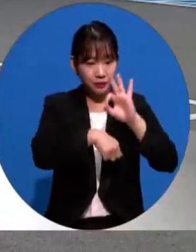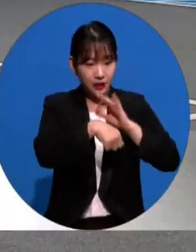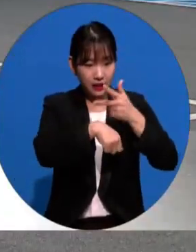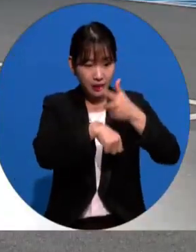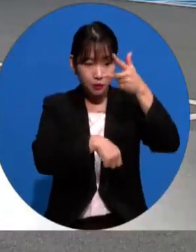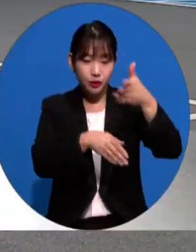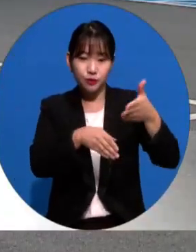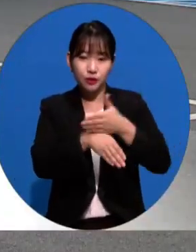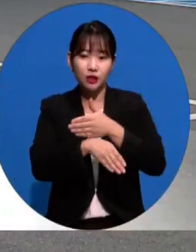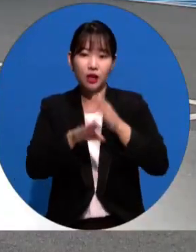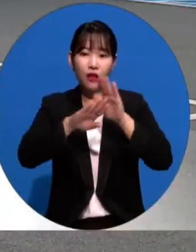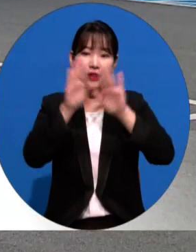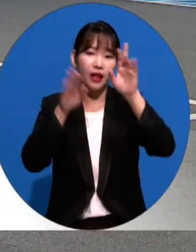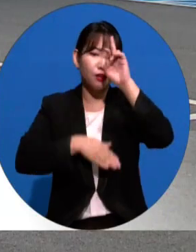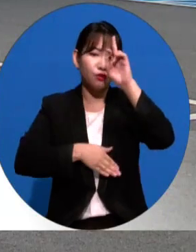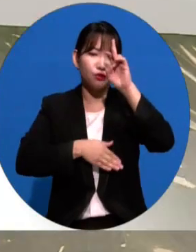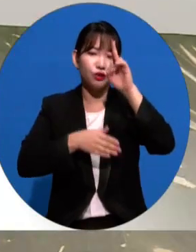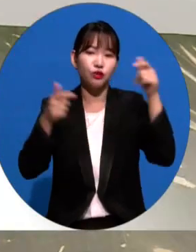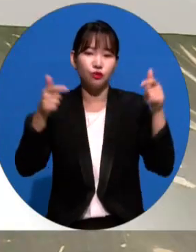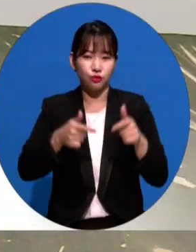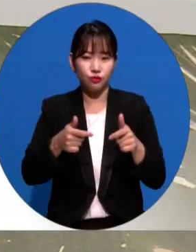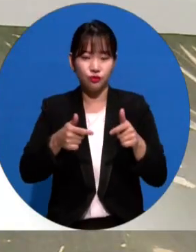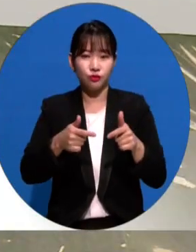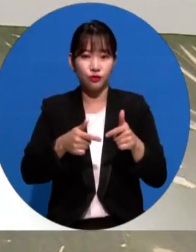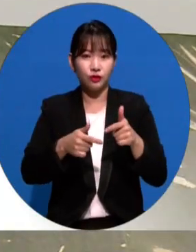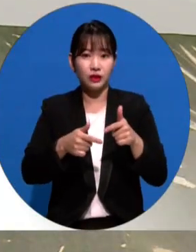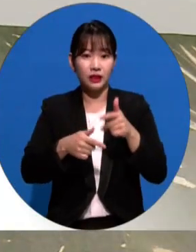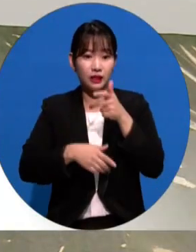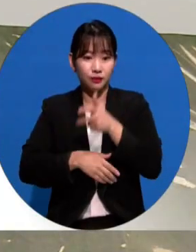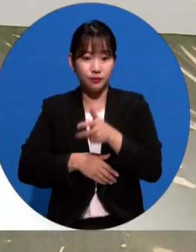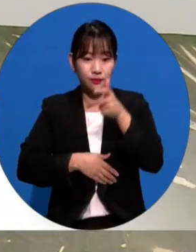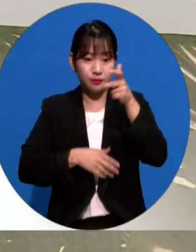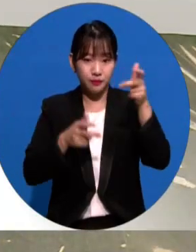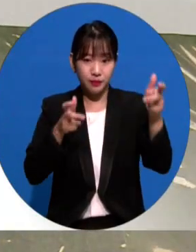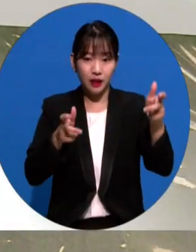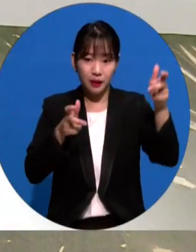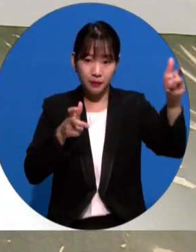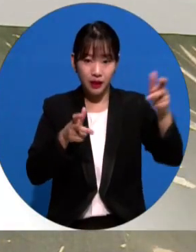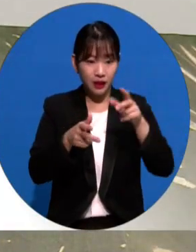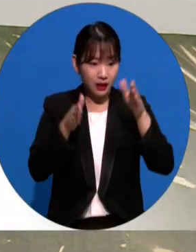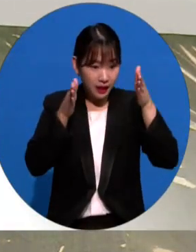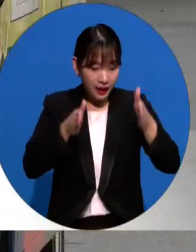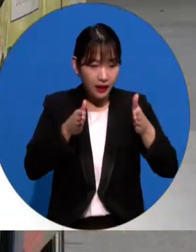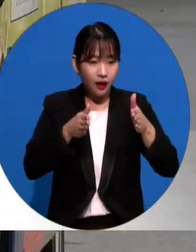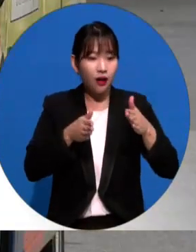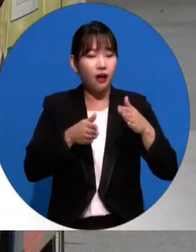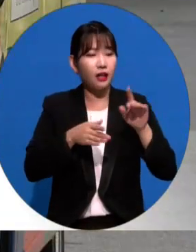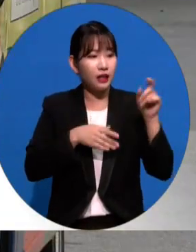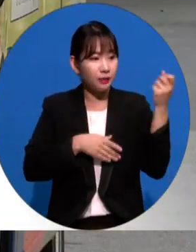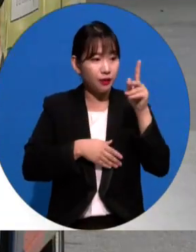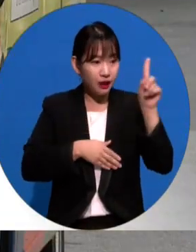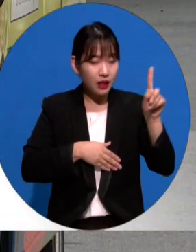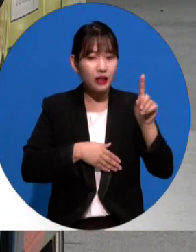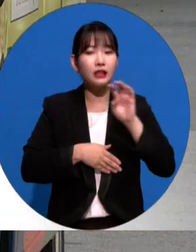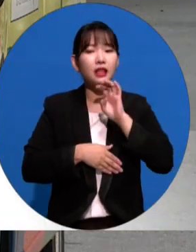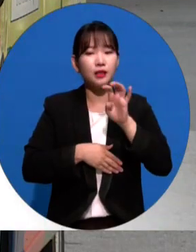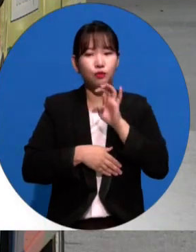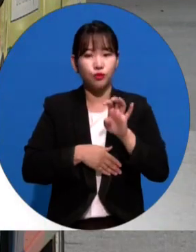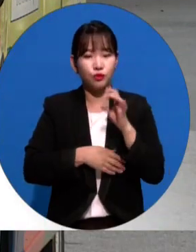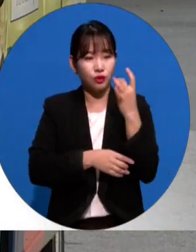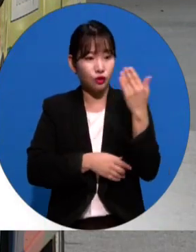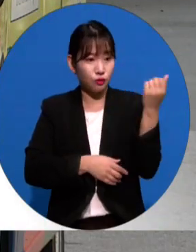7시부터 정오까지로 축소했습니다. 배차 간격도 1번은 기존 20분에서 40분으로 9번은